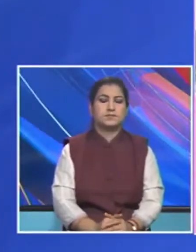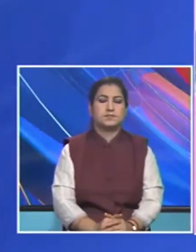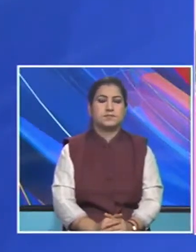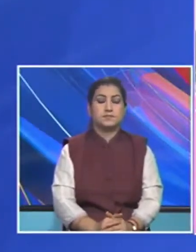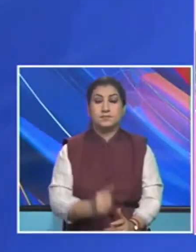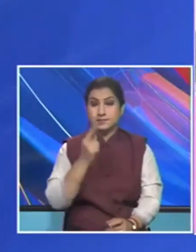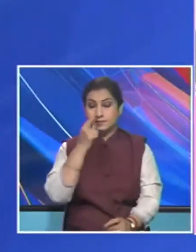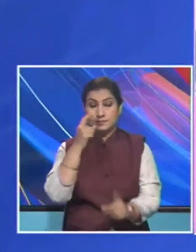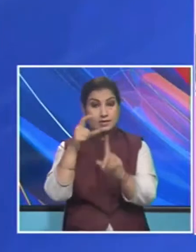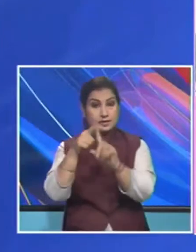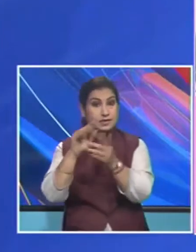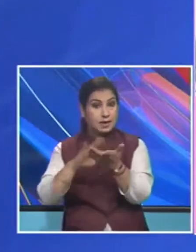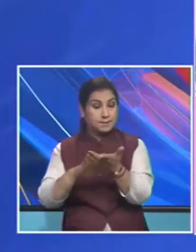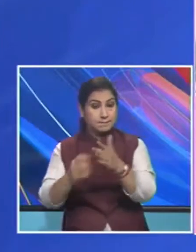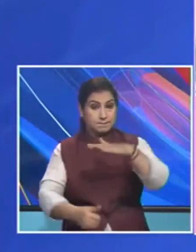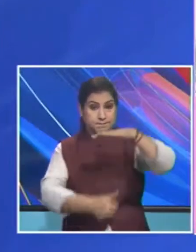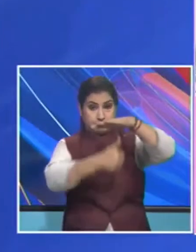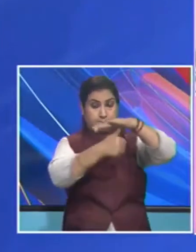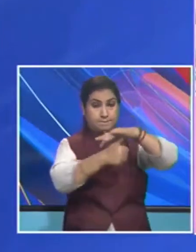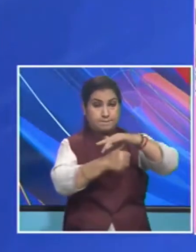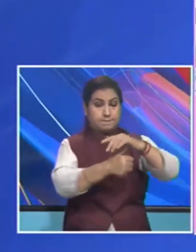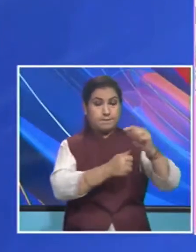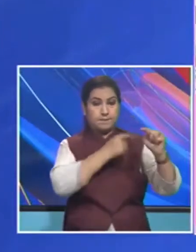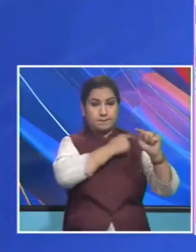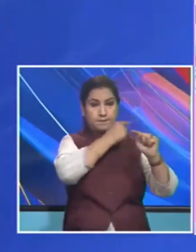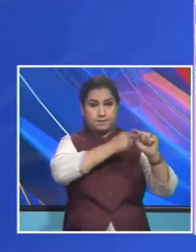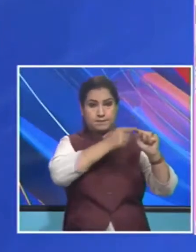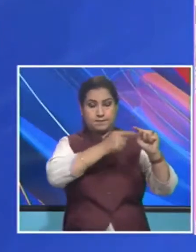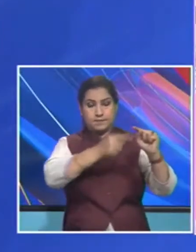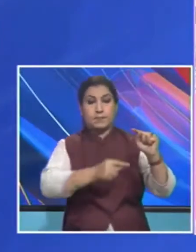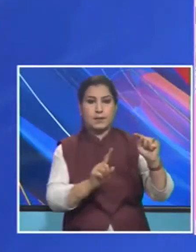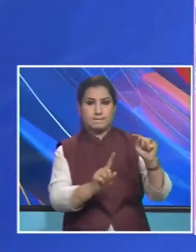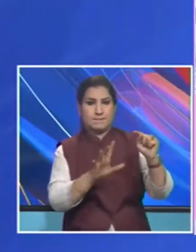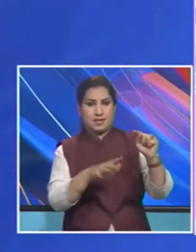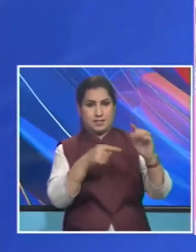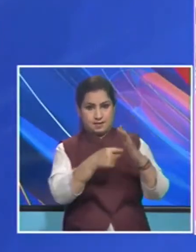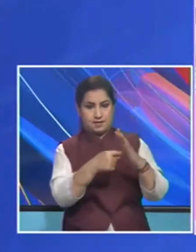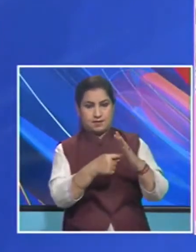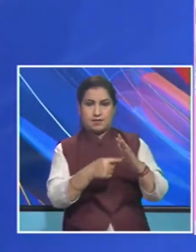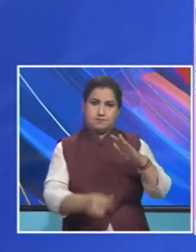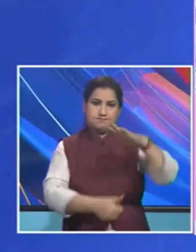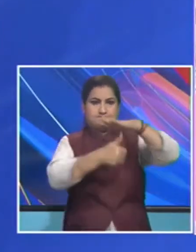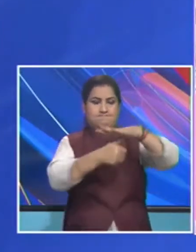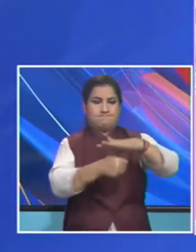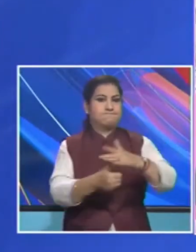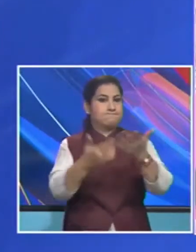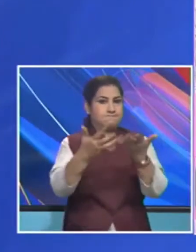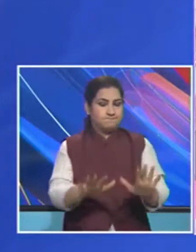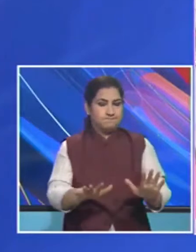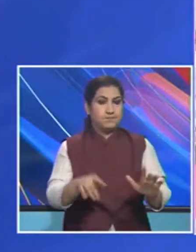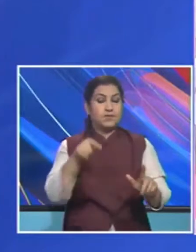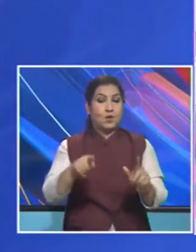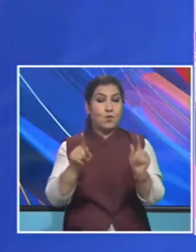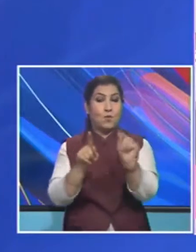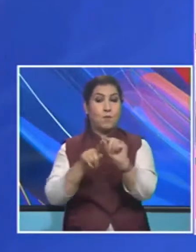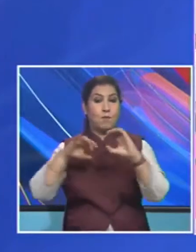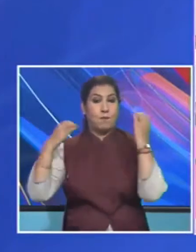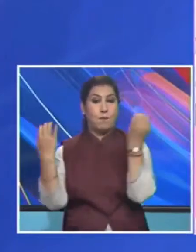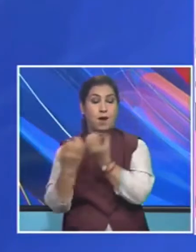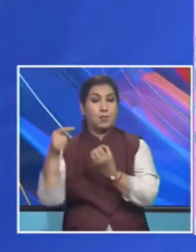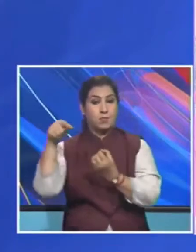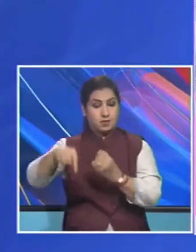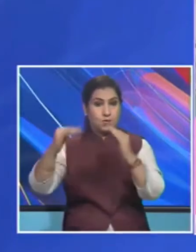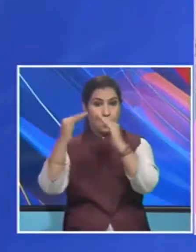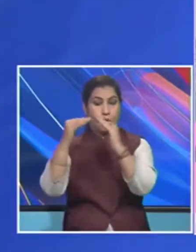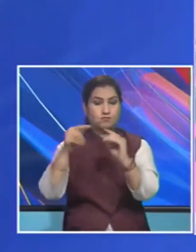द्रौपदी मुर्मू देश की 15वीं राष्ट्रपति बन गई हैं। संसद भवन से ये